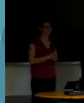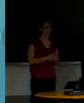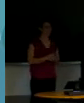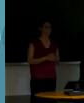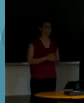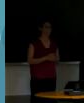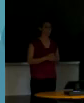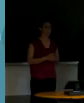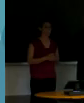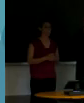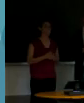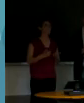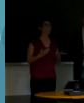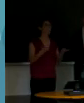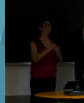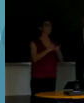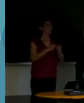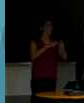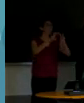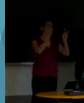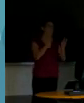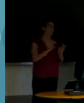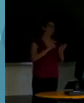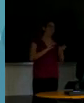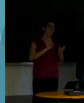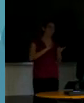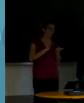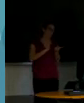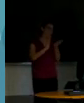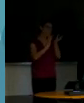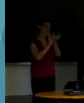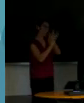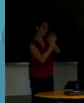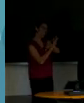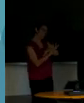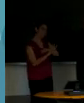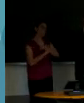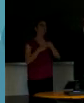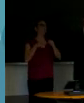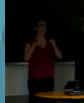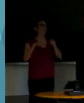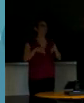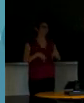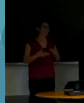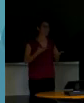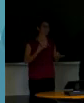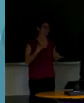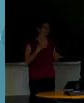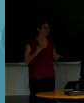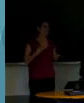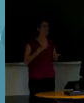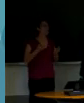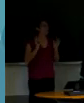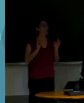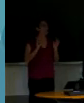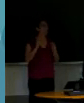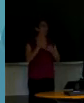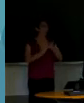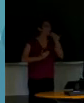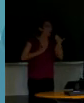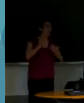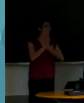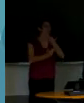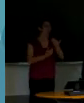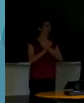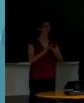conversione dell'energia, e quindi anche in questo senso, vedete, l'avanguardia della tecnica, l'avanguardia della tecnologia è rappresentata